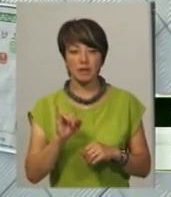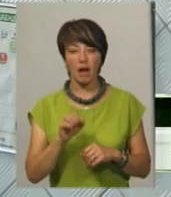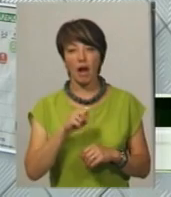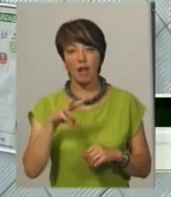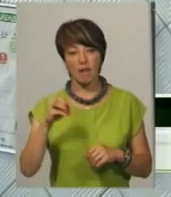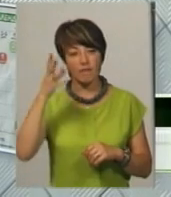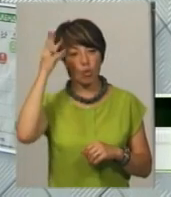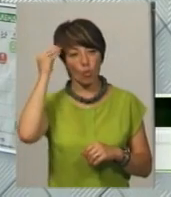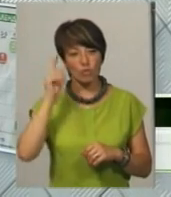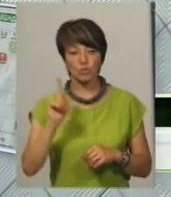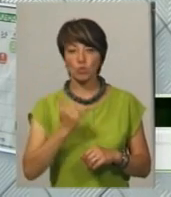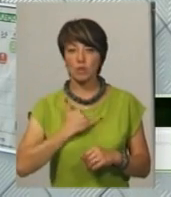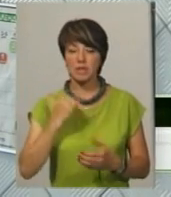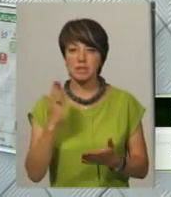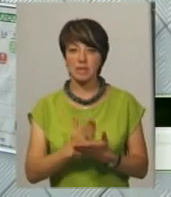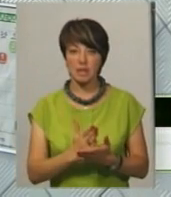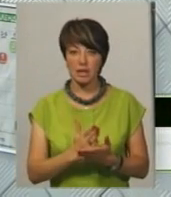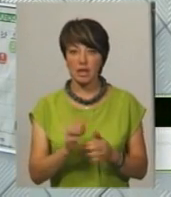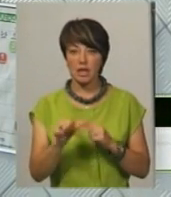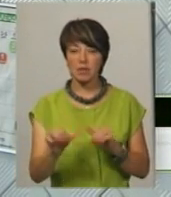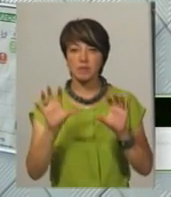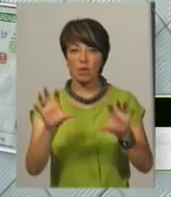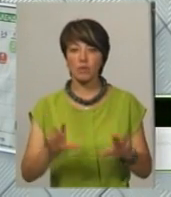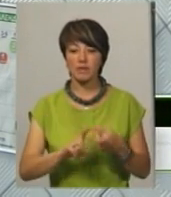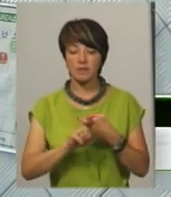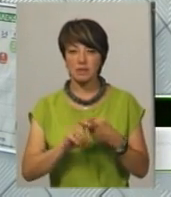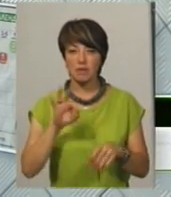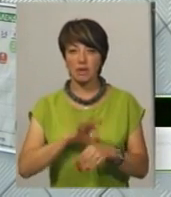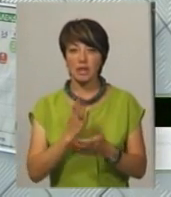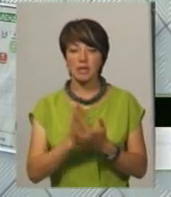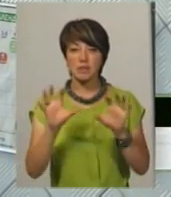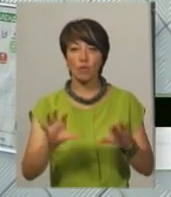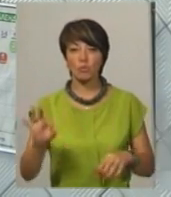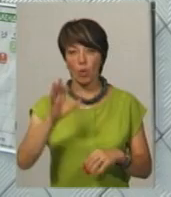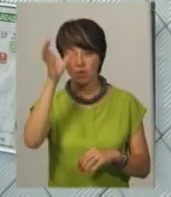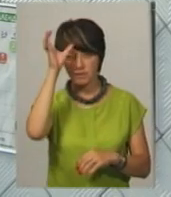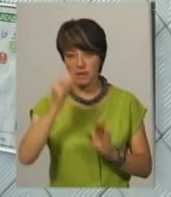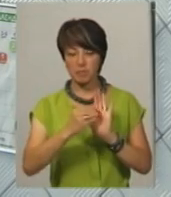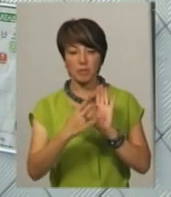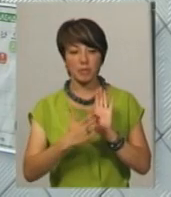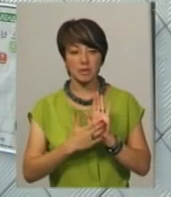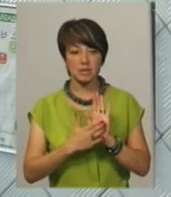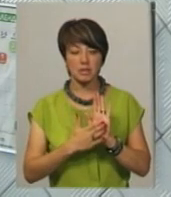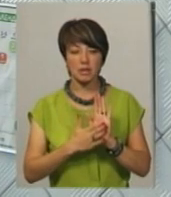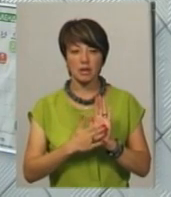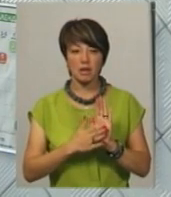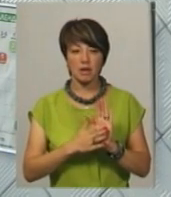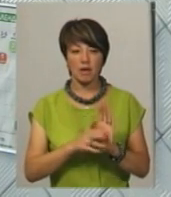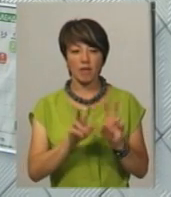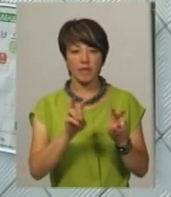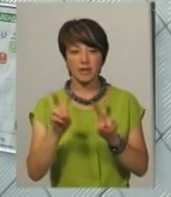але враховуючи те, що в нас є, крім закону про інфекційне захворювання, є ще закон про освіту, в якій прописані види